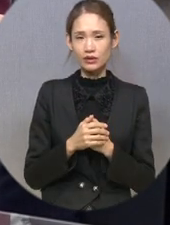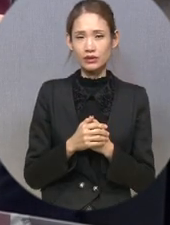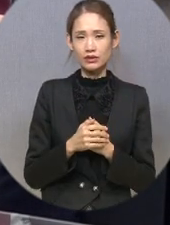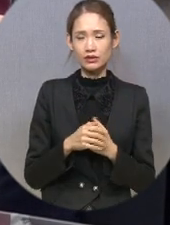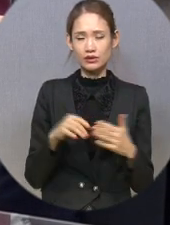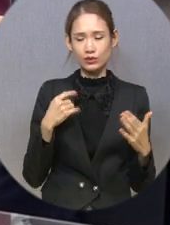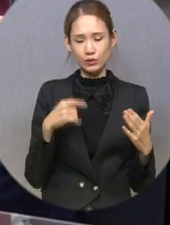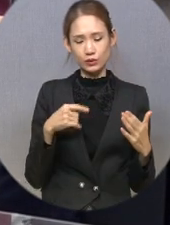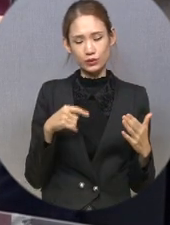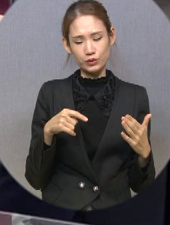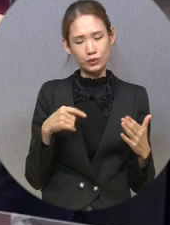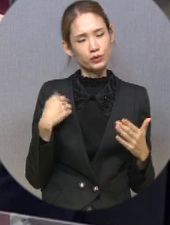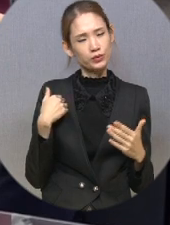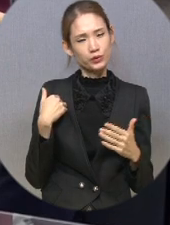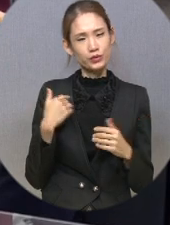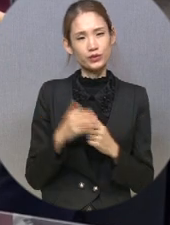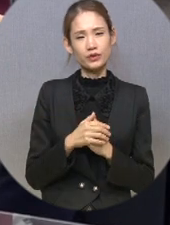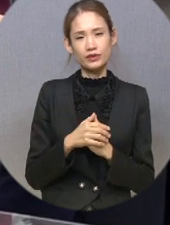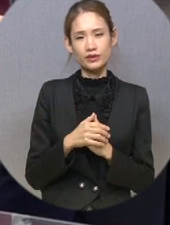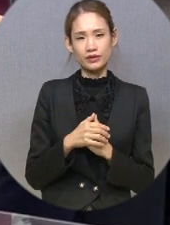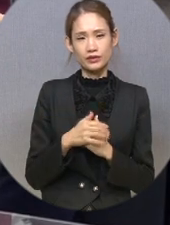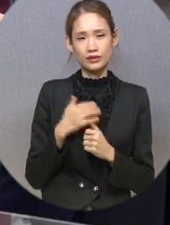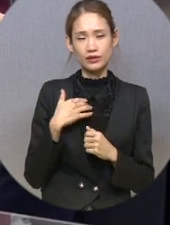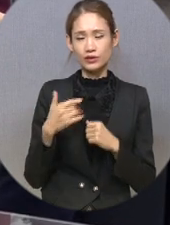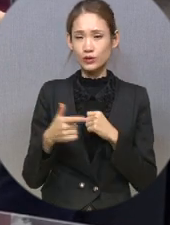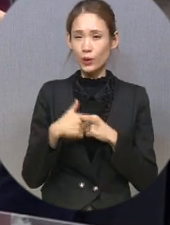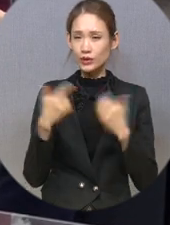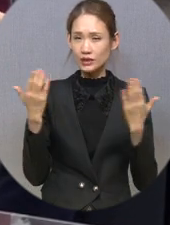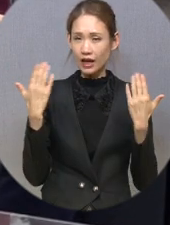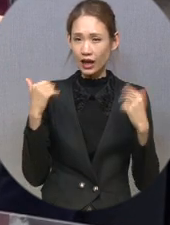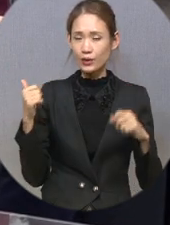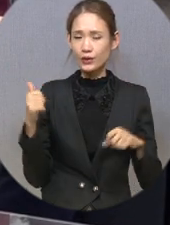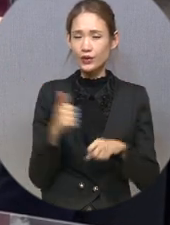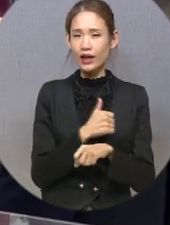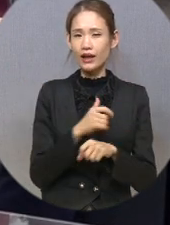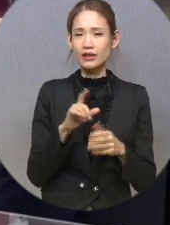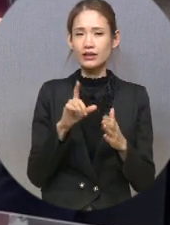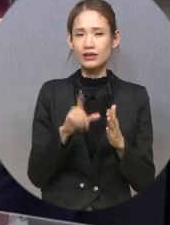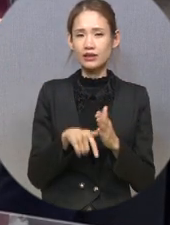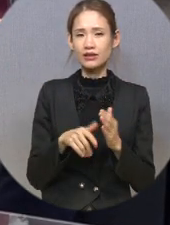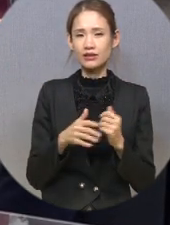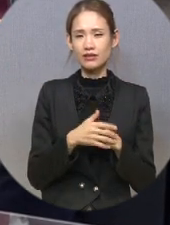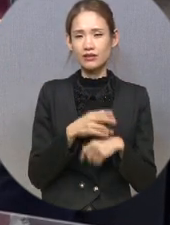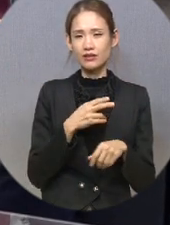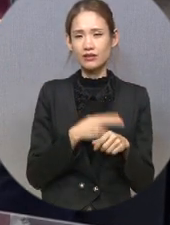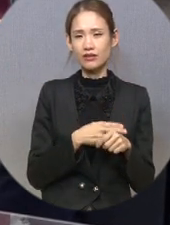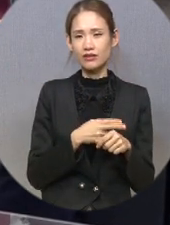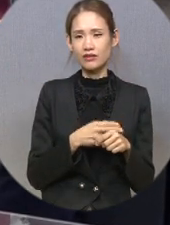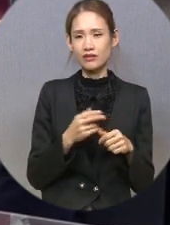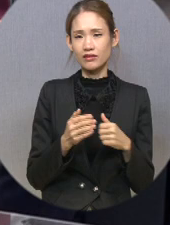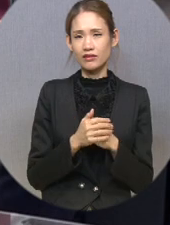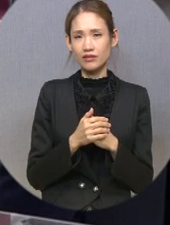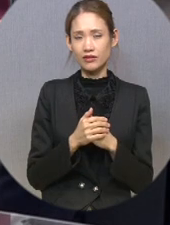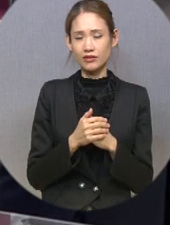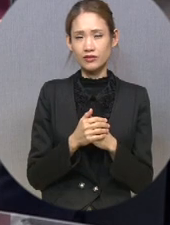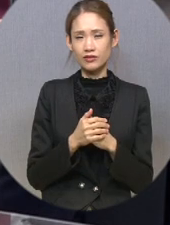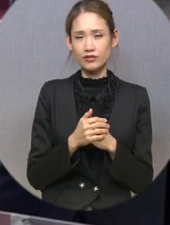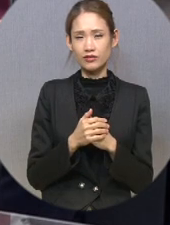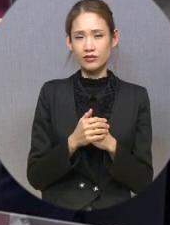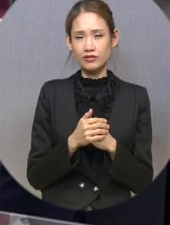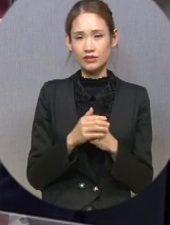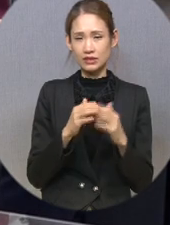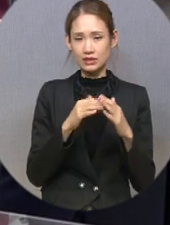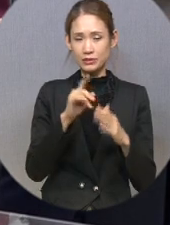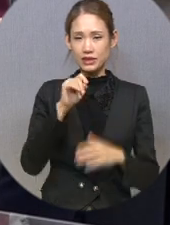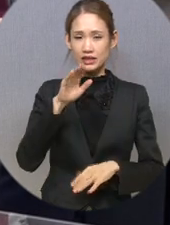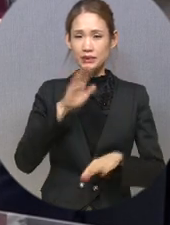비교육적이었을지 모르지만 저 초등학교 뭐 그때 국민학교였습니다만 다닐 때만 해도 선생님들께서 뭐 집에 TV 있는